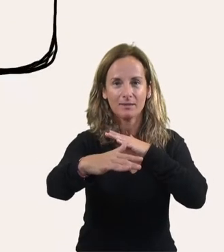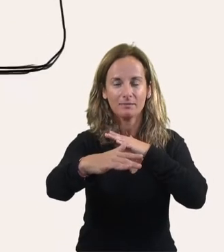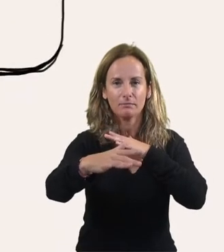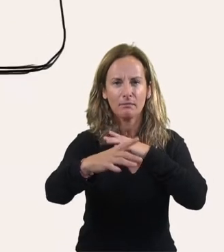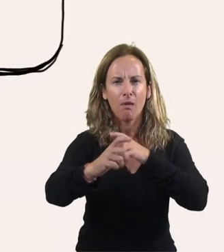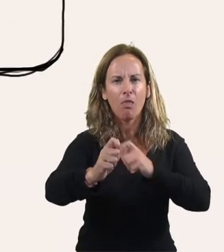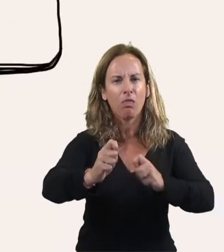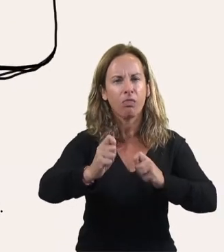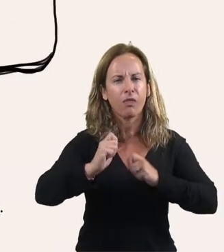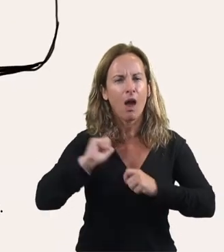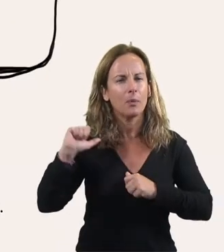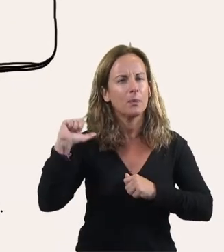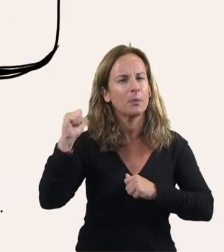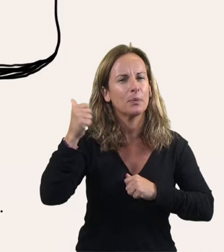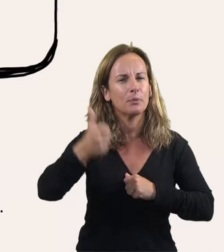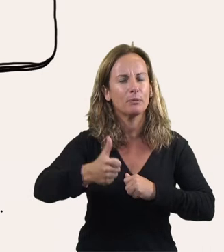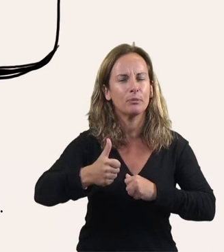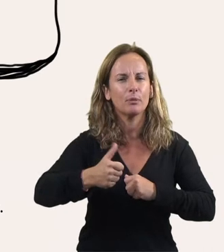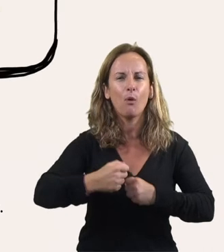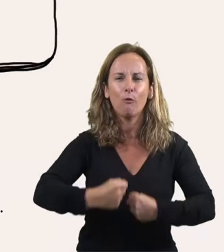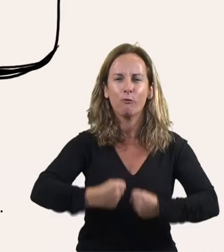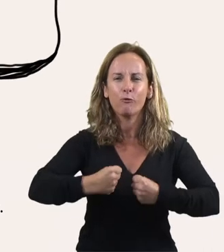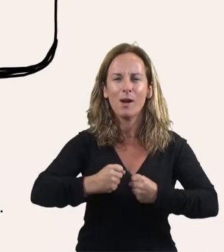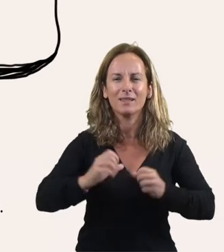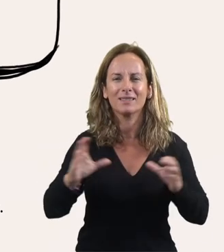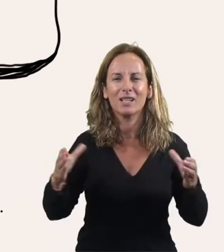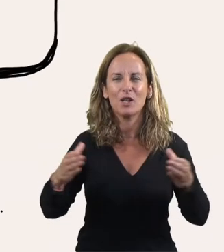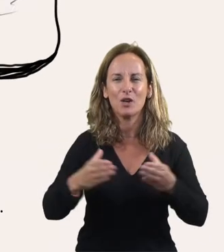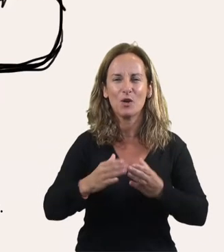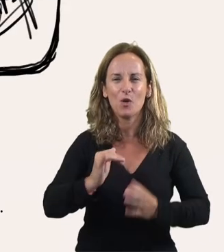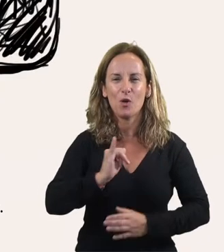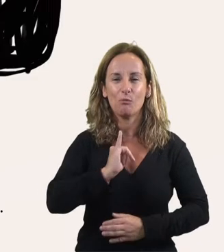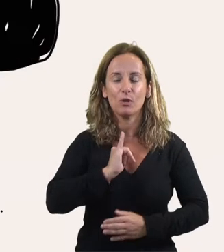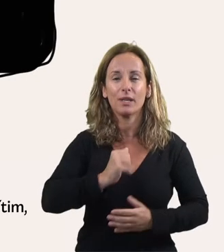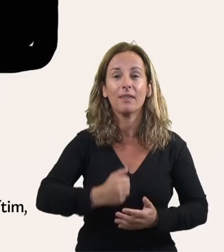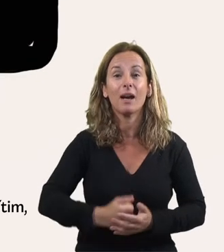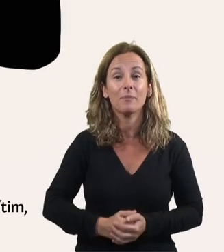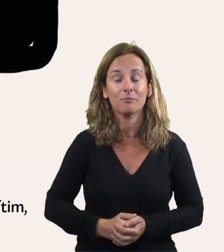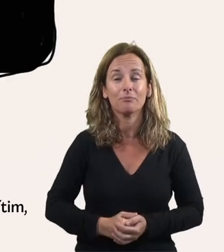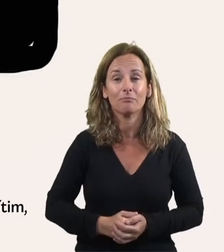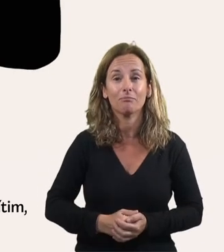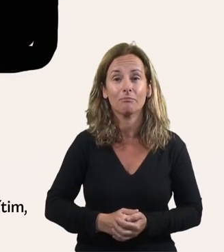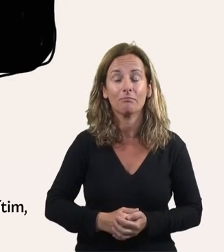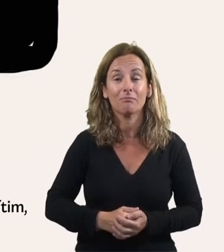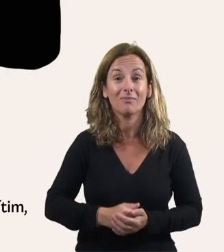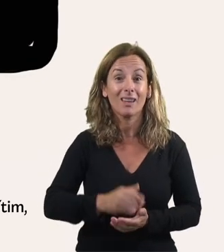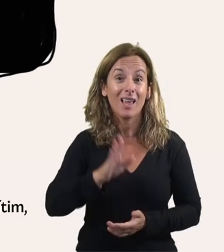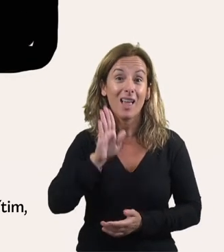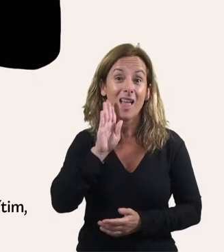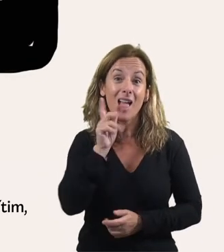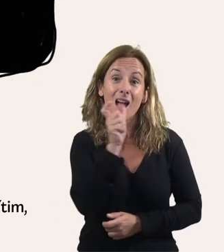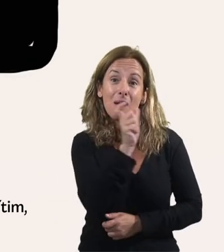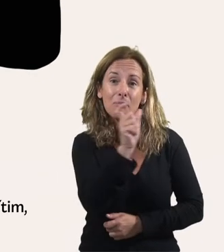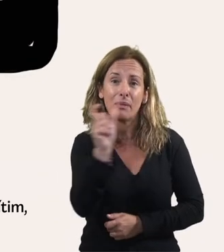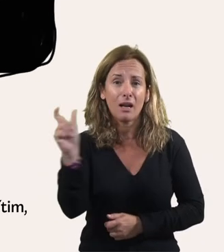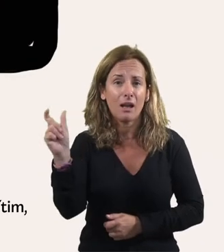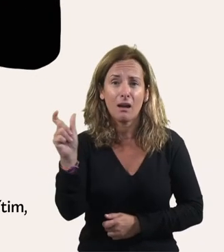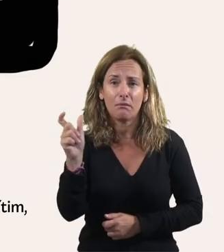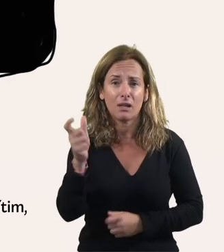d'una manera de ser que ens ha configurat com a comunitat. Aquest llenguatge,